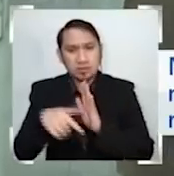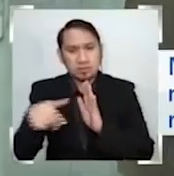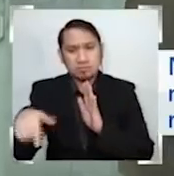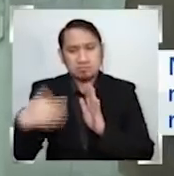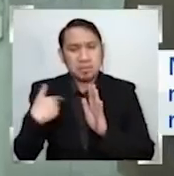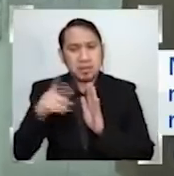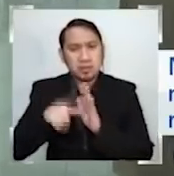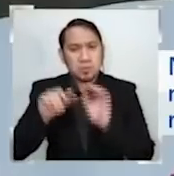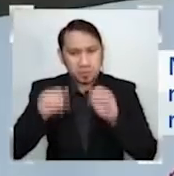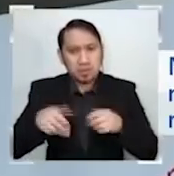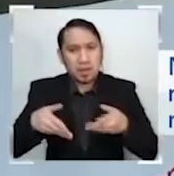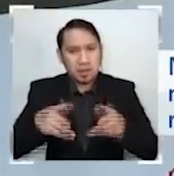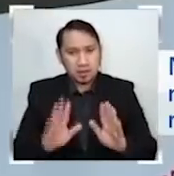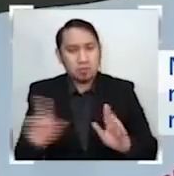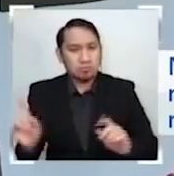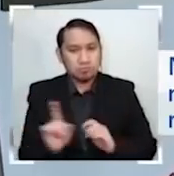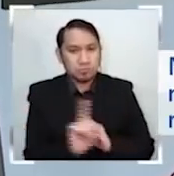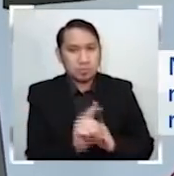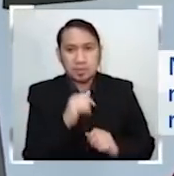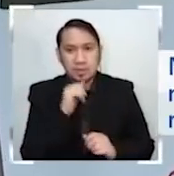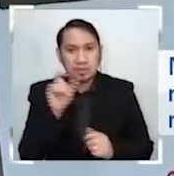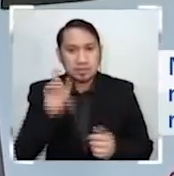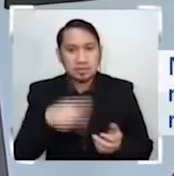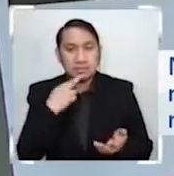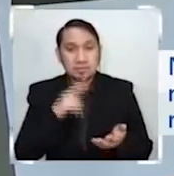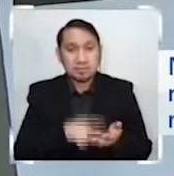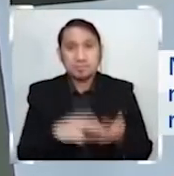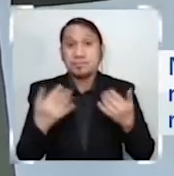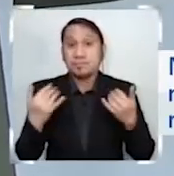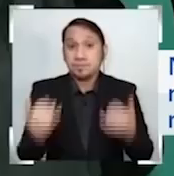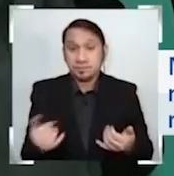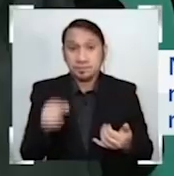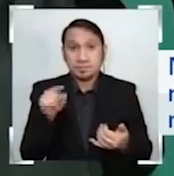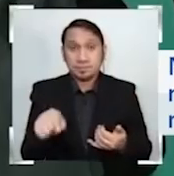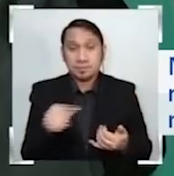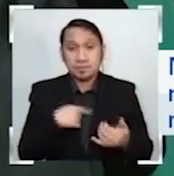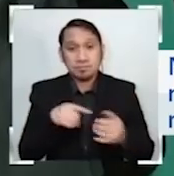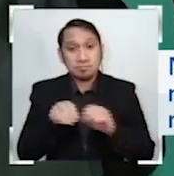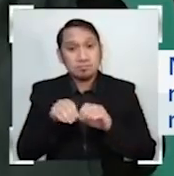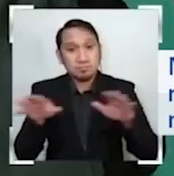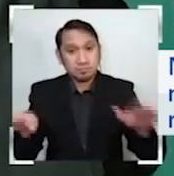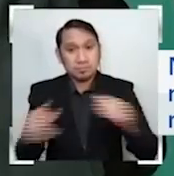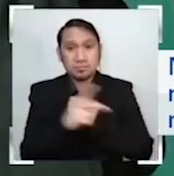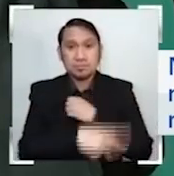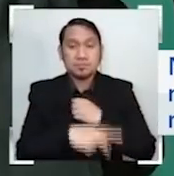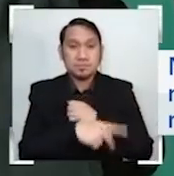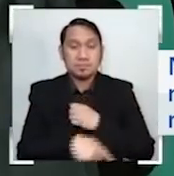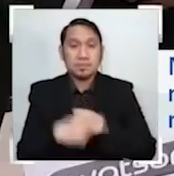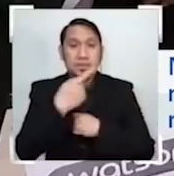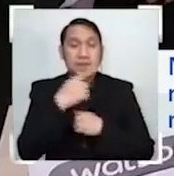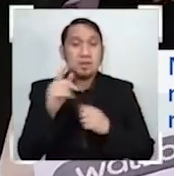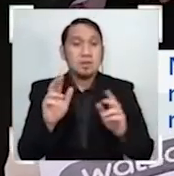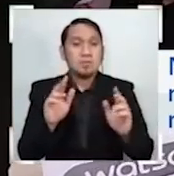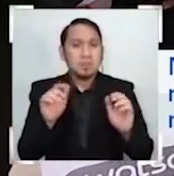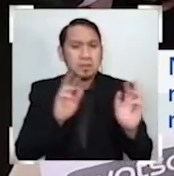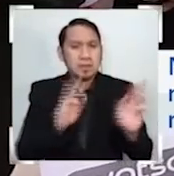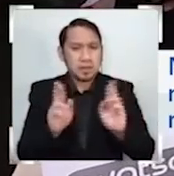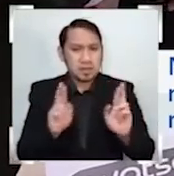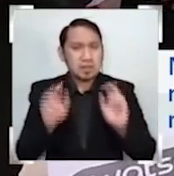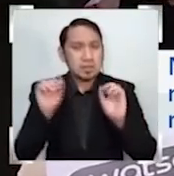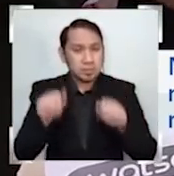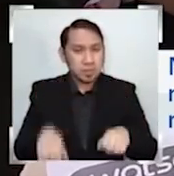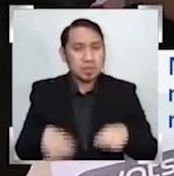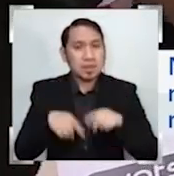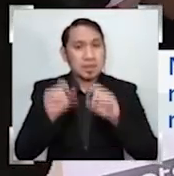na linggo, ilan pang butikang lalahok hanggang sa i-expand ito sa mga probinsya. Paghahanda na rin daw ito sa nakikitang posibilidad na ibenta na rin